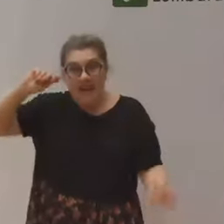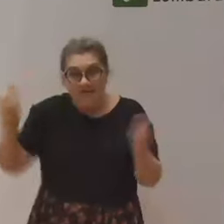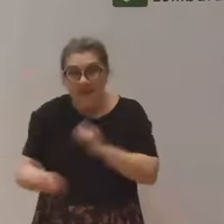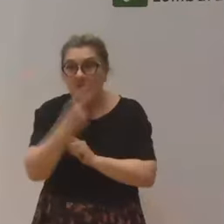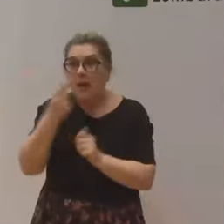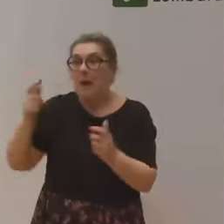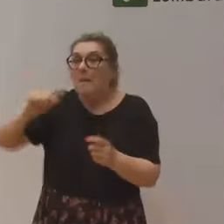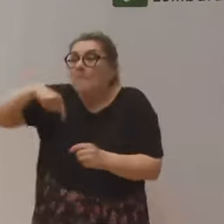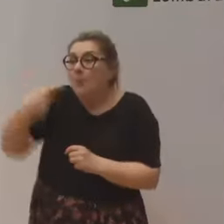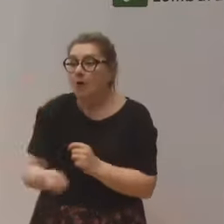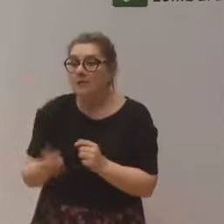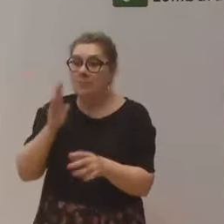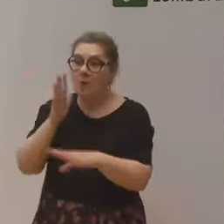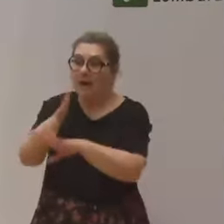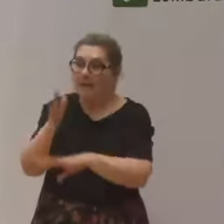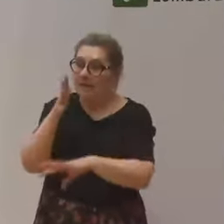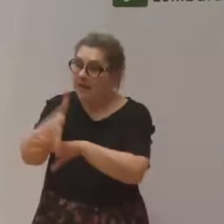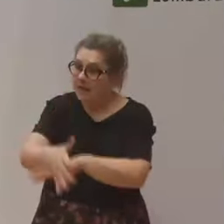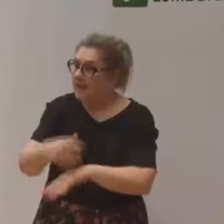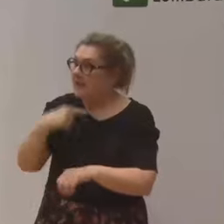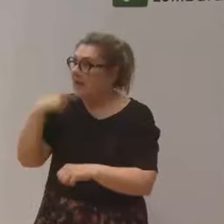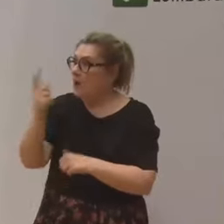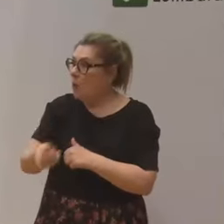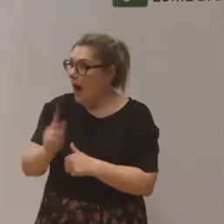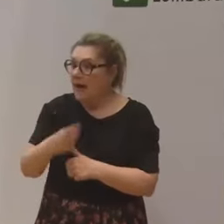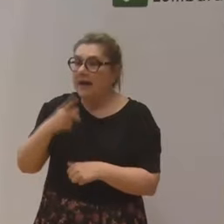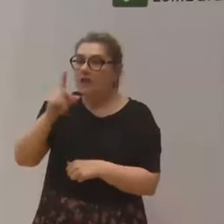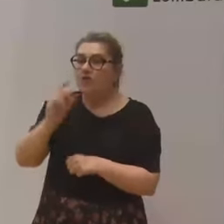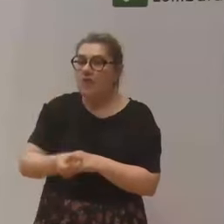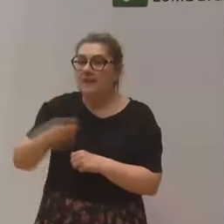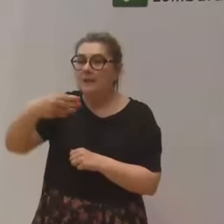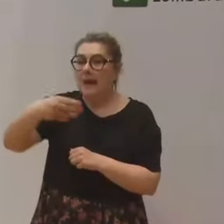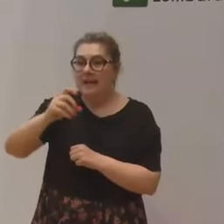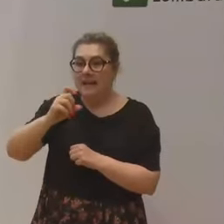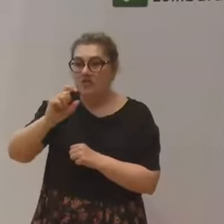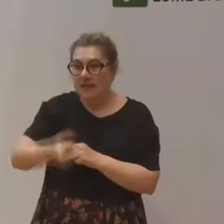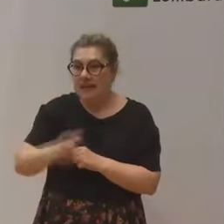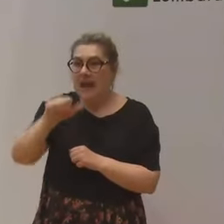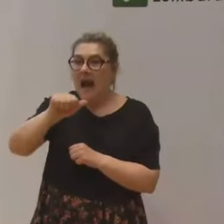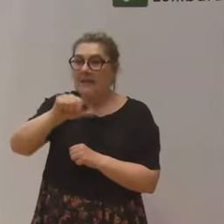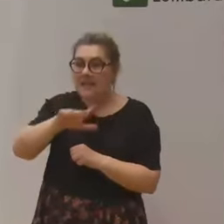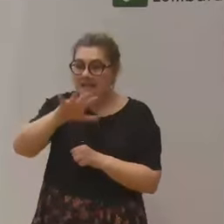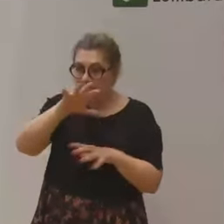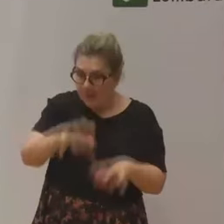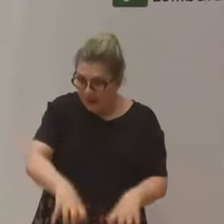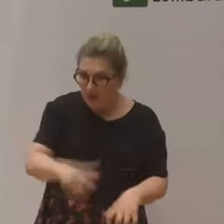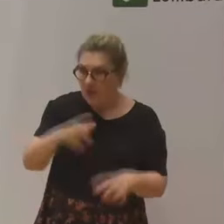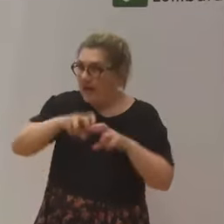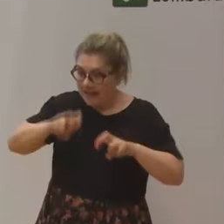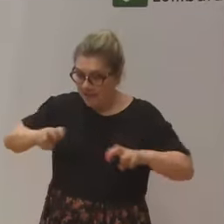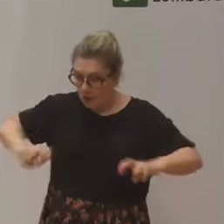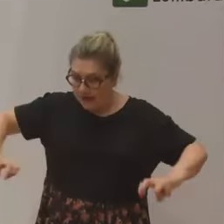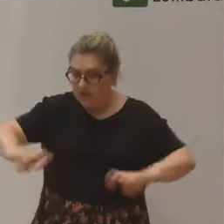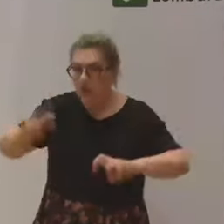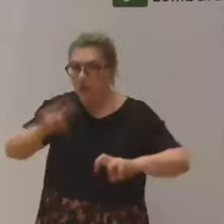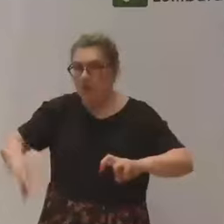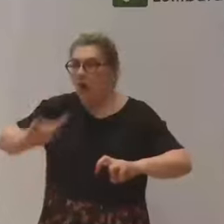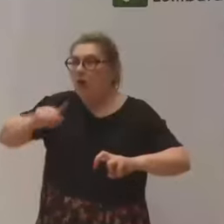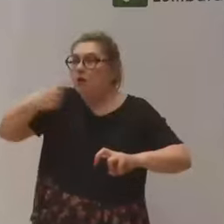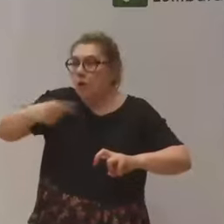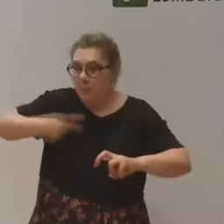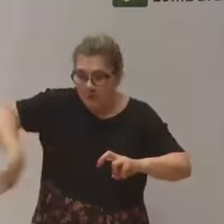i prossimi interventi, che sono Giovanni Maria Gillini, ATS di Brescia, componente del tavolo tecnico regionale sul dopo